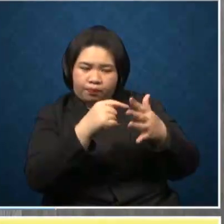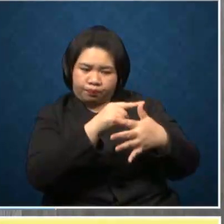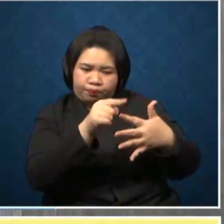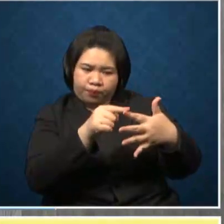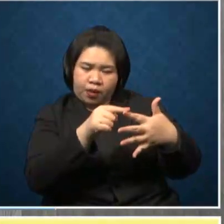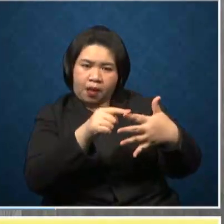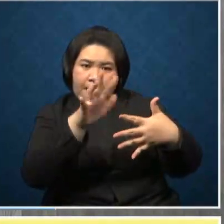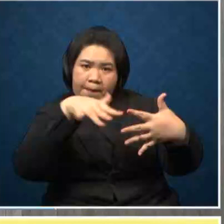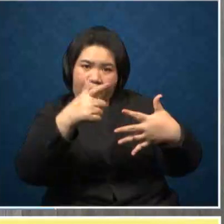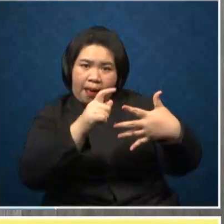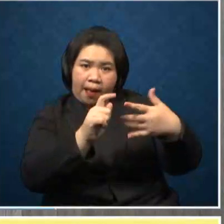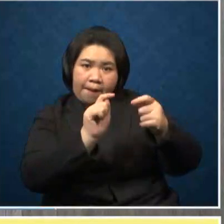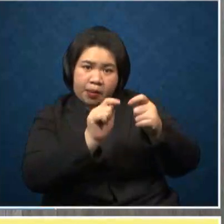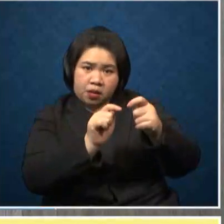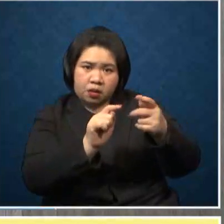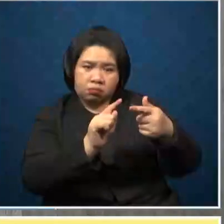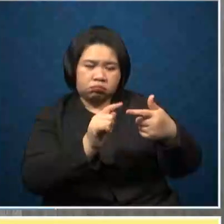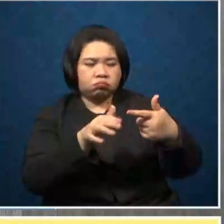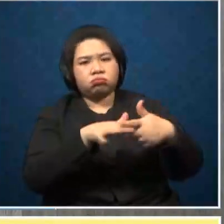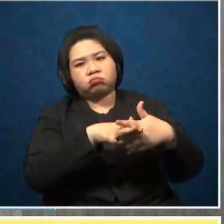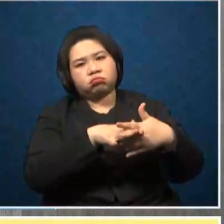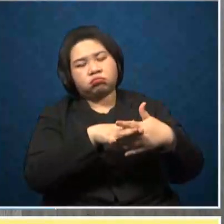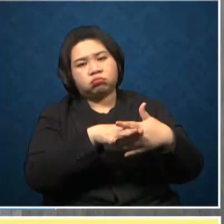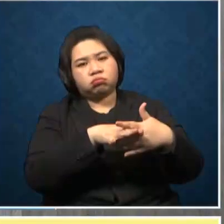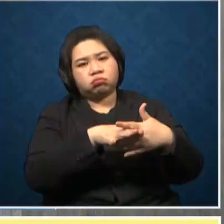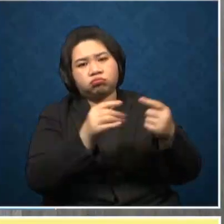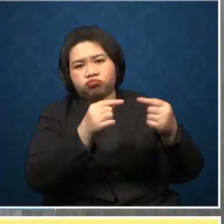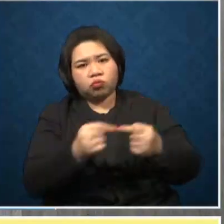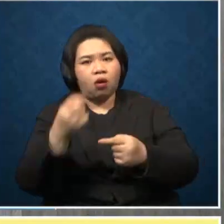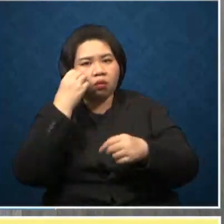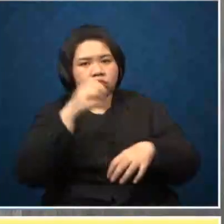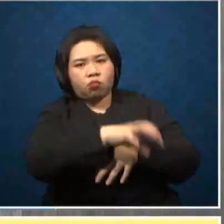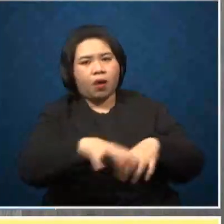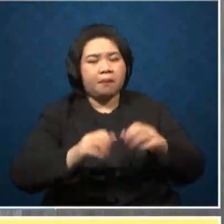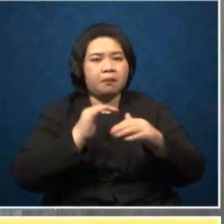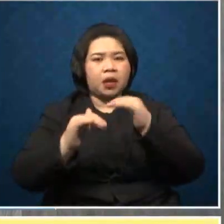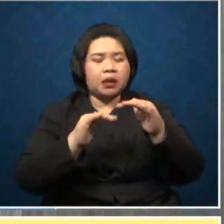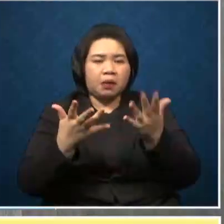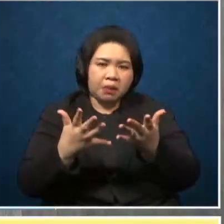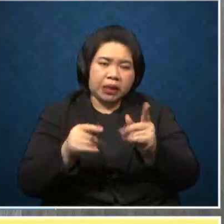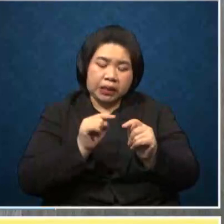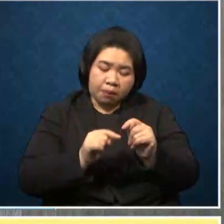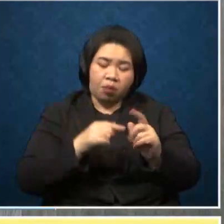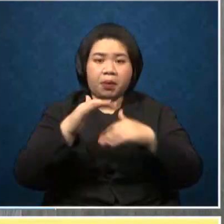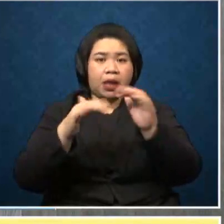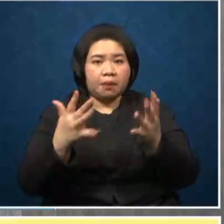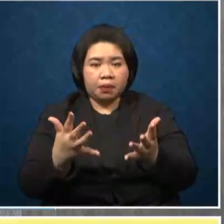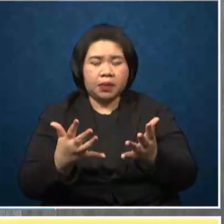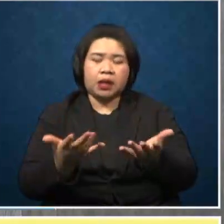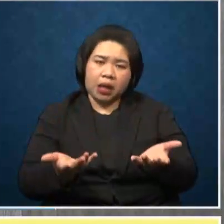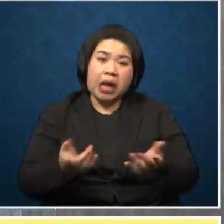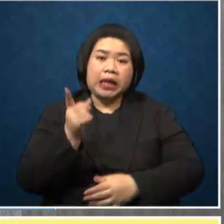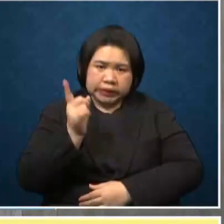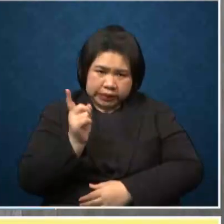พระนามอำเภอหยุดอยู่แค่นั้นน่ะไม่มีใครพูดถึงไปแผนพัฒนาตำบลหรือแผนพัฒนาหมู่บ้านเลยซึ่งมันมี